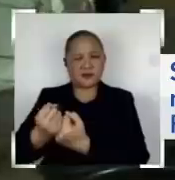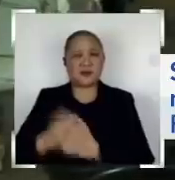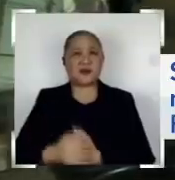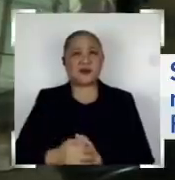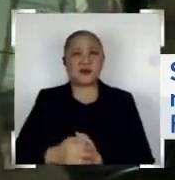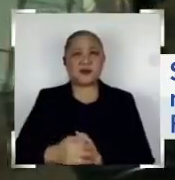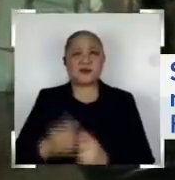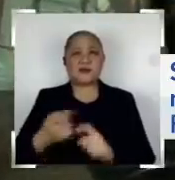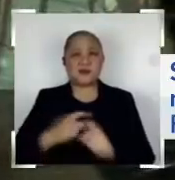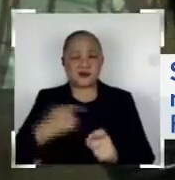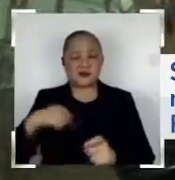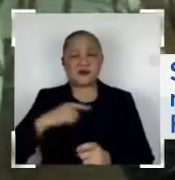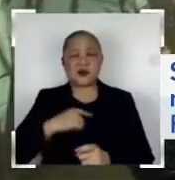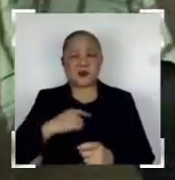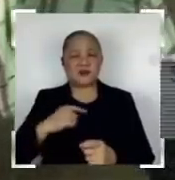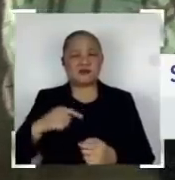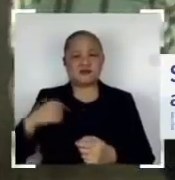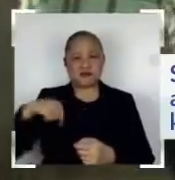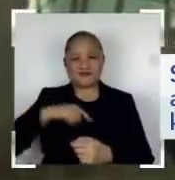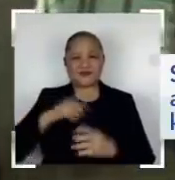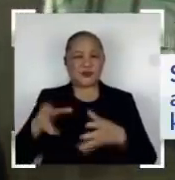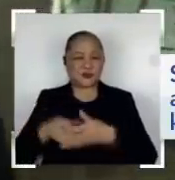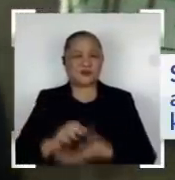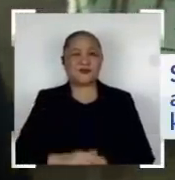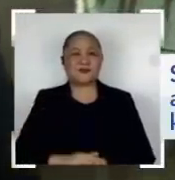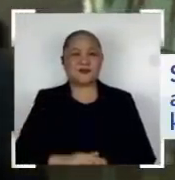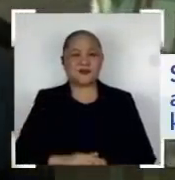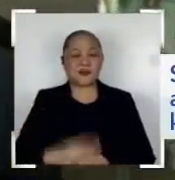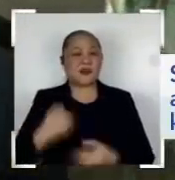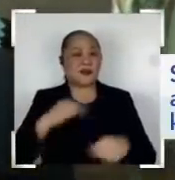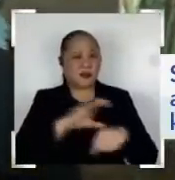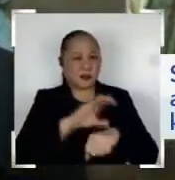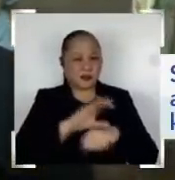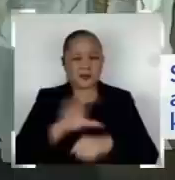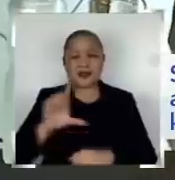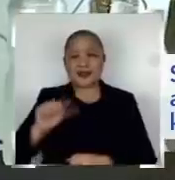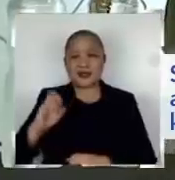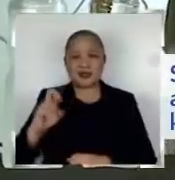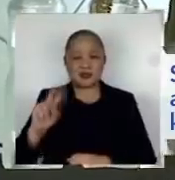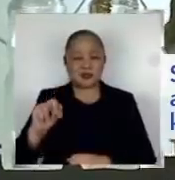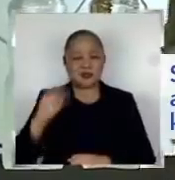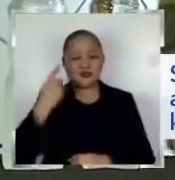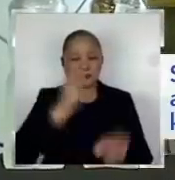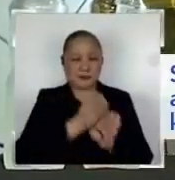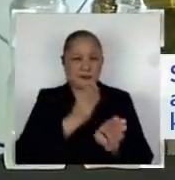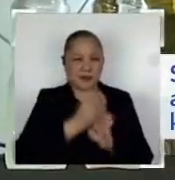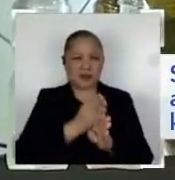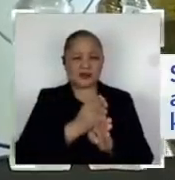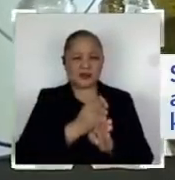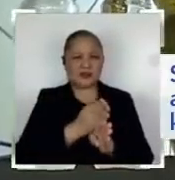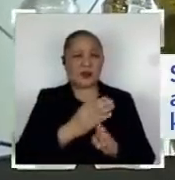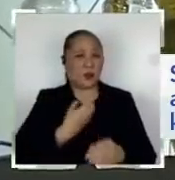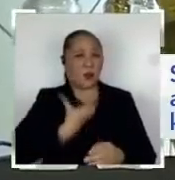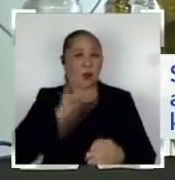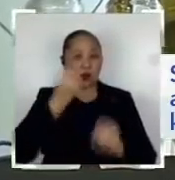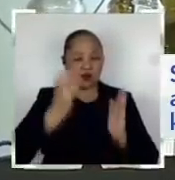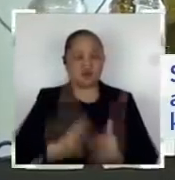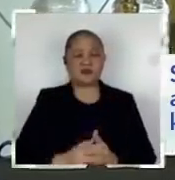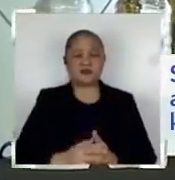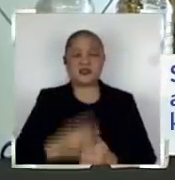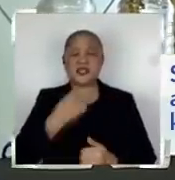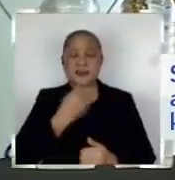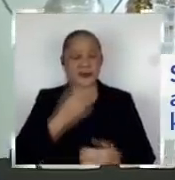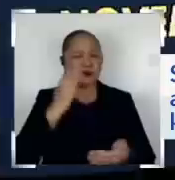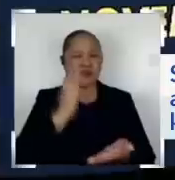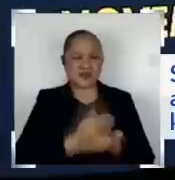part. Nagsagawa ng konsultasyon si Lacson sa mga bus operator. Nangako siyang mawawala raw ang kotong kapag naging